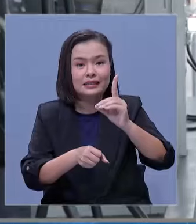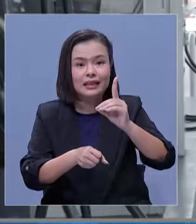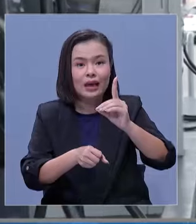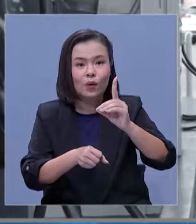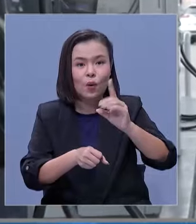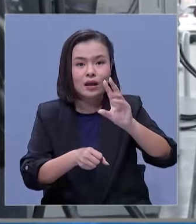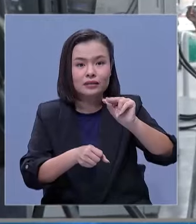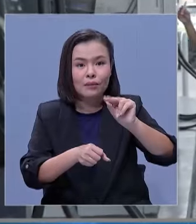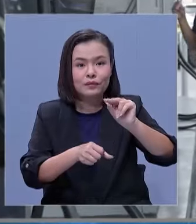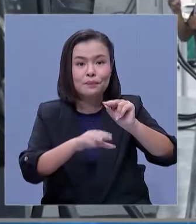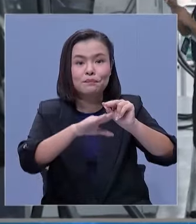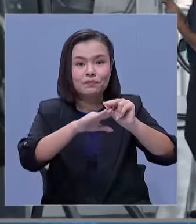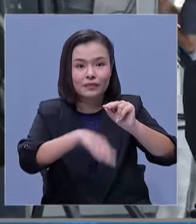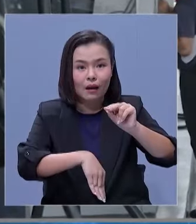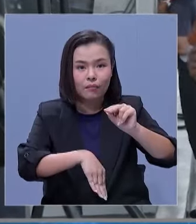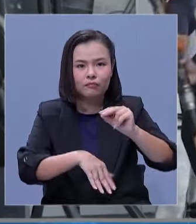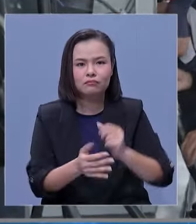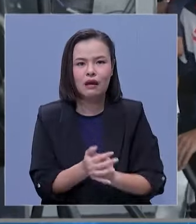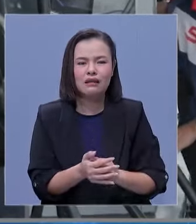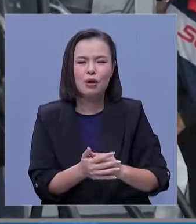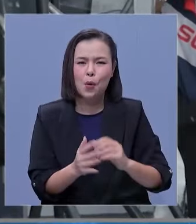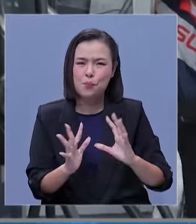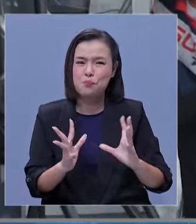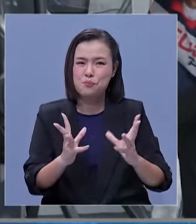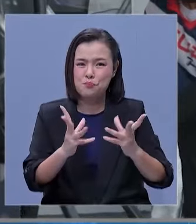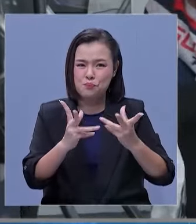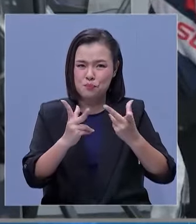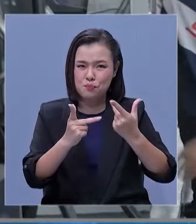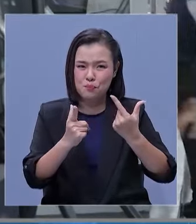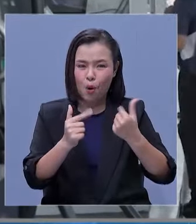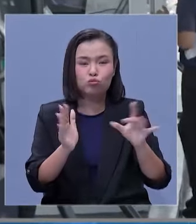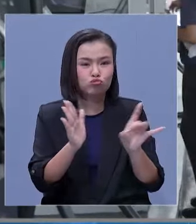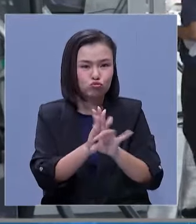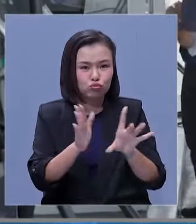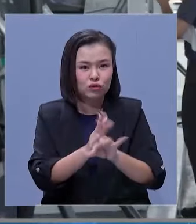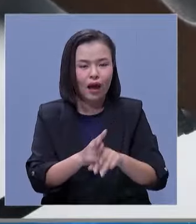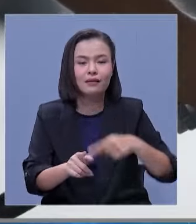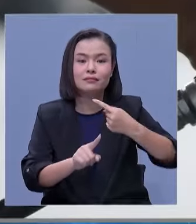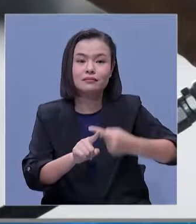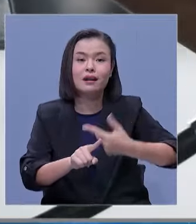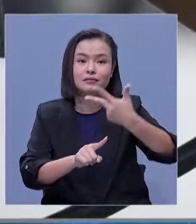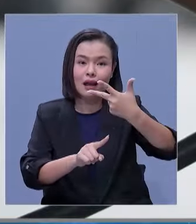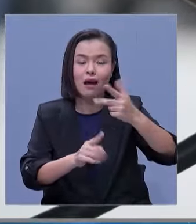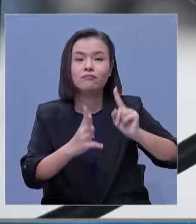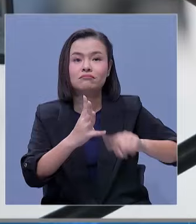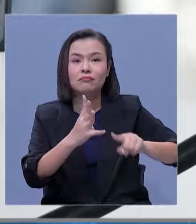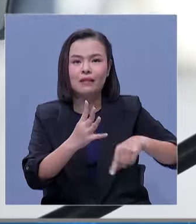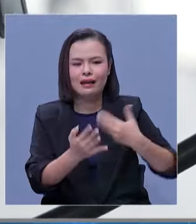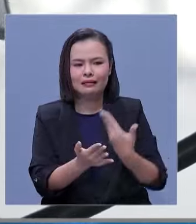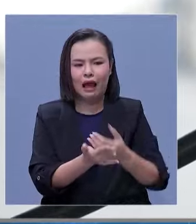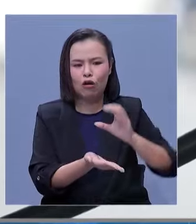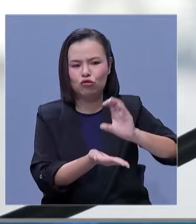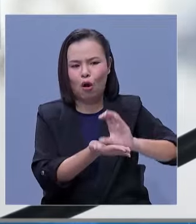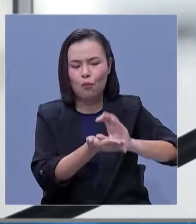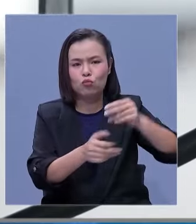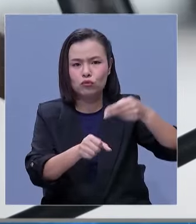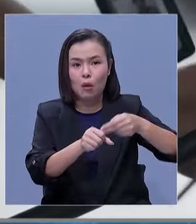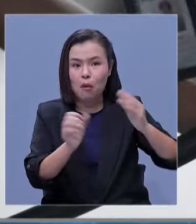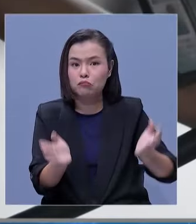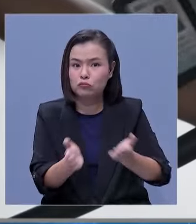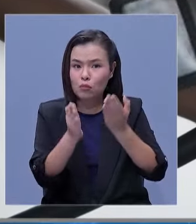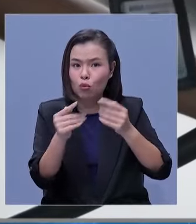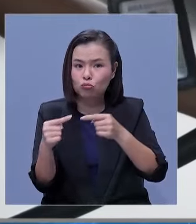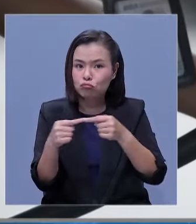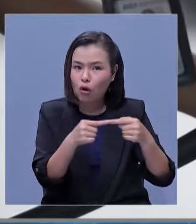สิ้นสุดลงสิ้นเดือนมีนาคมนี้นะคุณจอยที่ต้องตรึงราคาแล้วก็มีการใช้เงินอุดหนุนจากกองทุนน้เชเพลิงอจะต่ออีกมั้ย